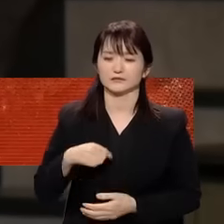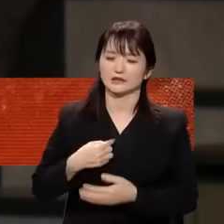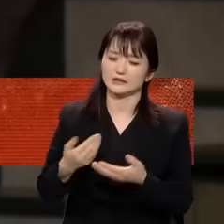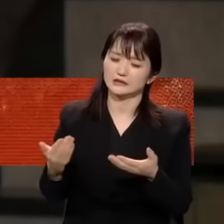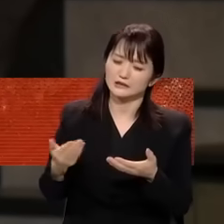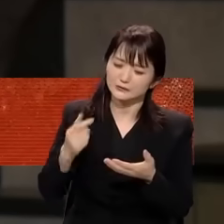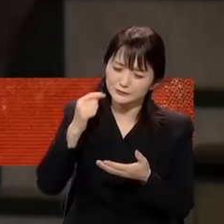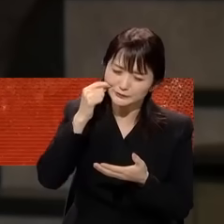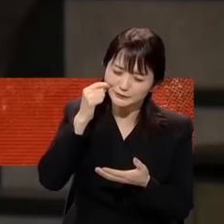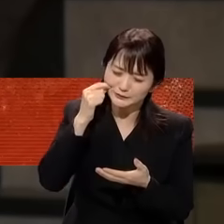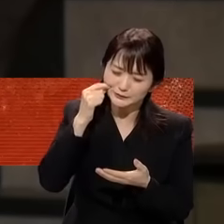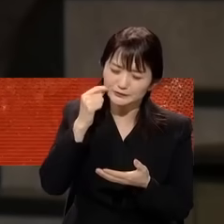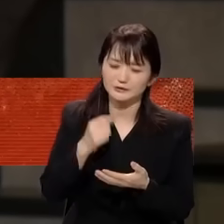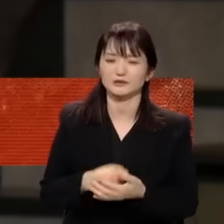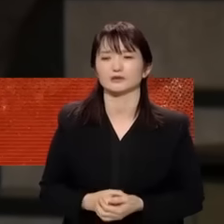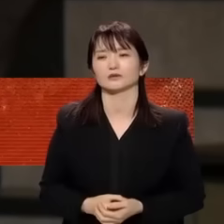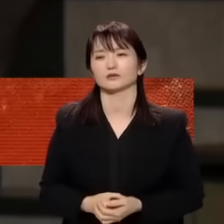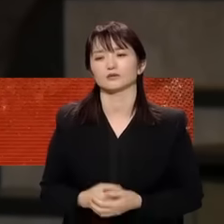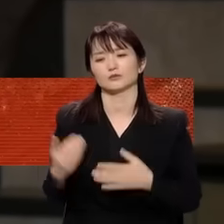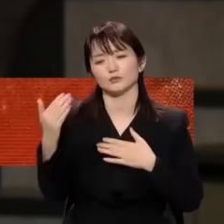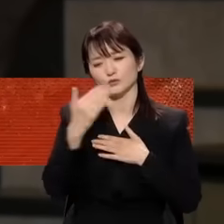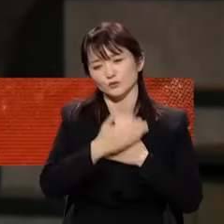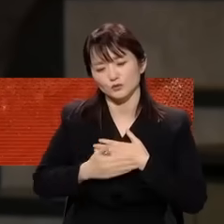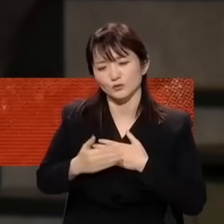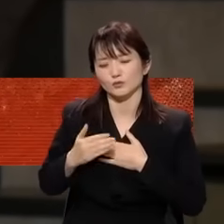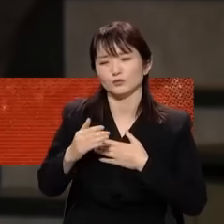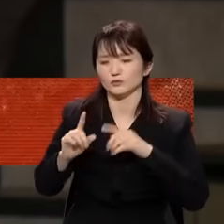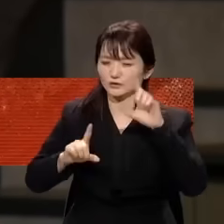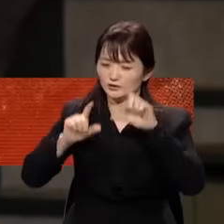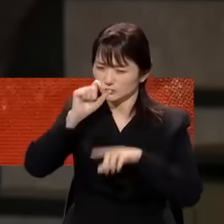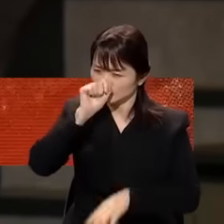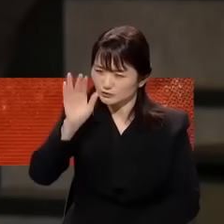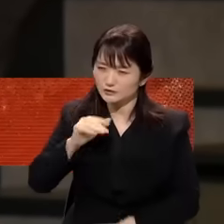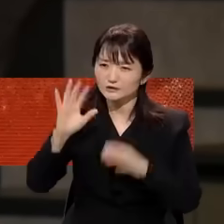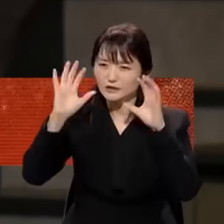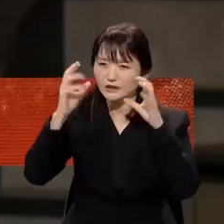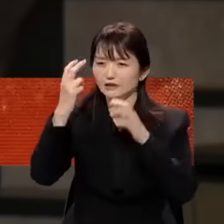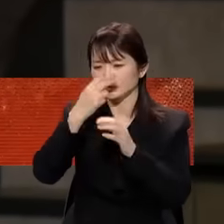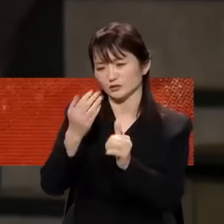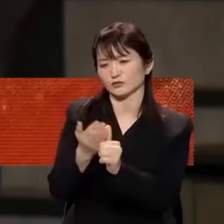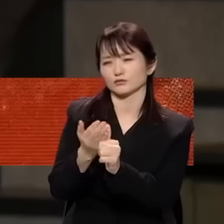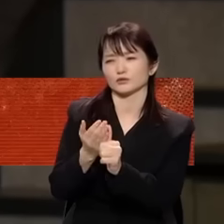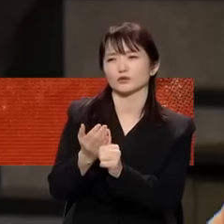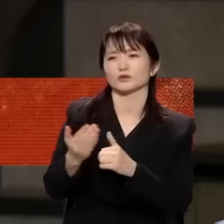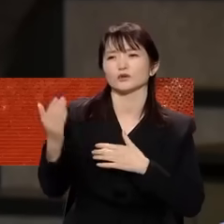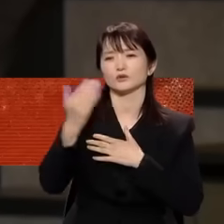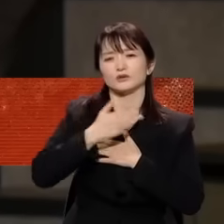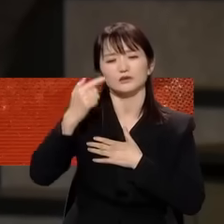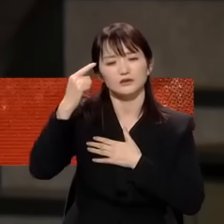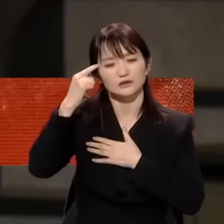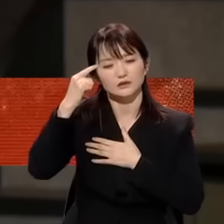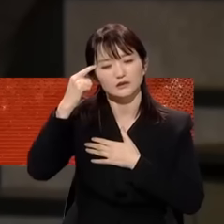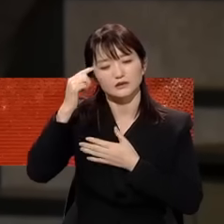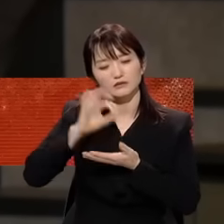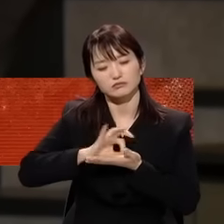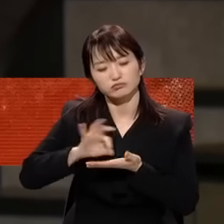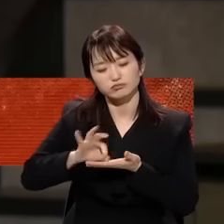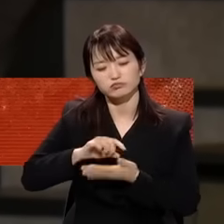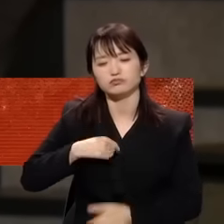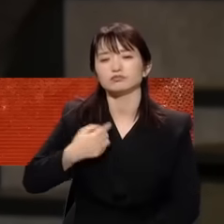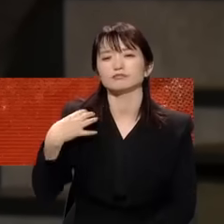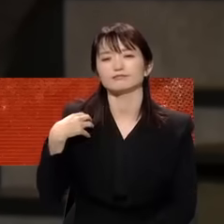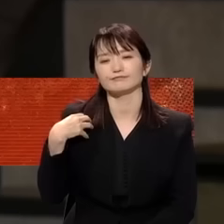같고 몸 컨디션도 별로 안 좋은 데다가 아이 키우면서 육체적 정신적으로 소진됐다 그거는 자기가 감당을 해야